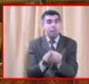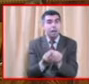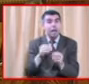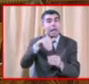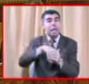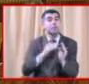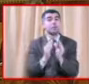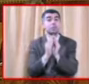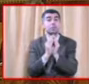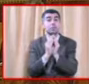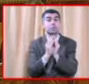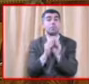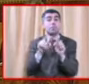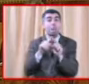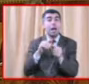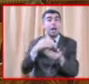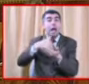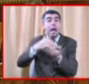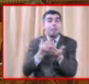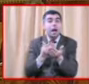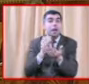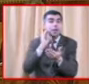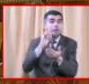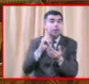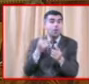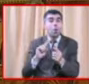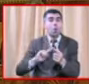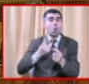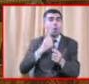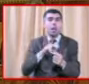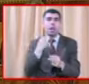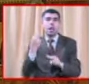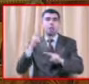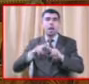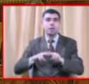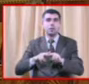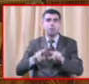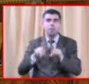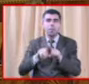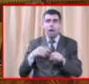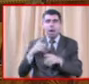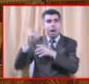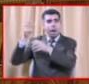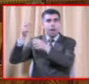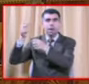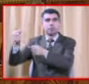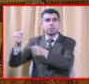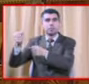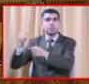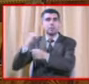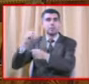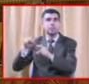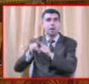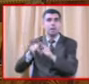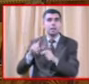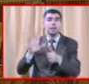هذا، كانوا من بين الضحايا الاوائل، ولكن لابد ان نترحم على الجميع، وهما 36